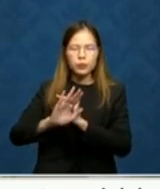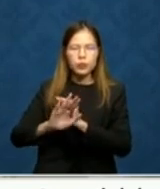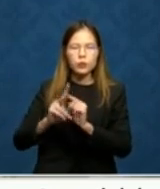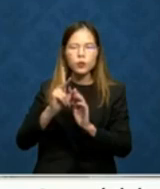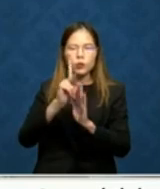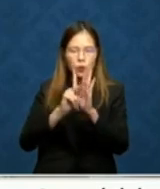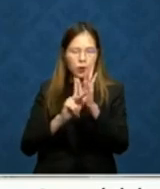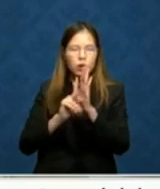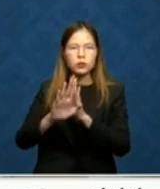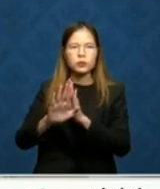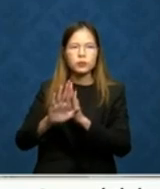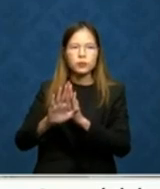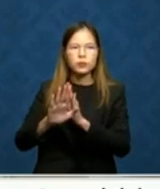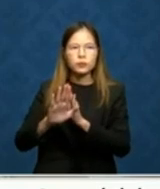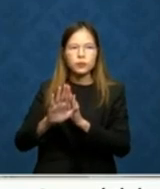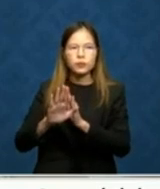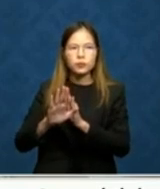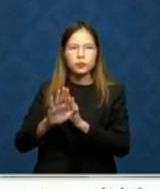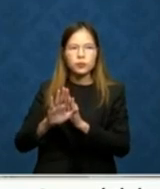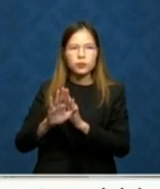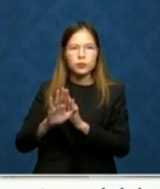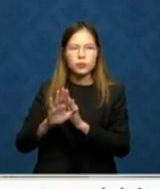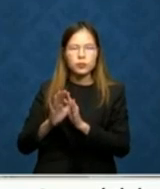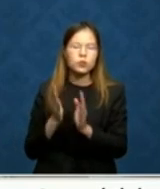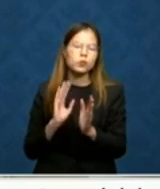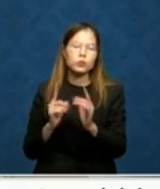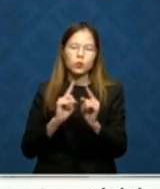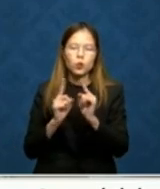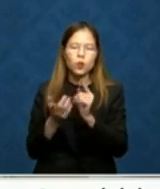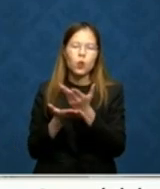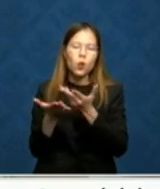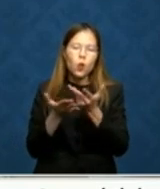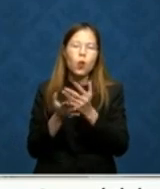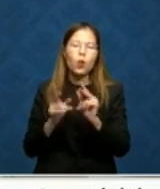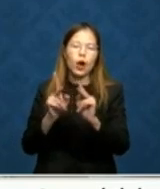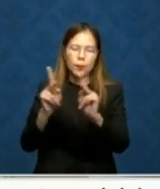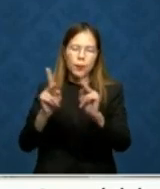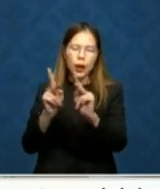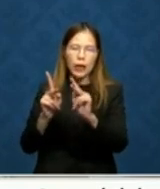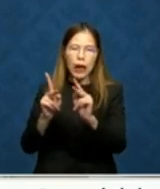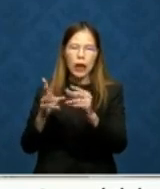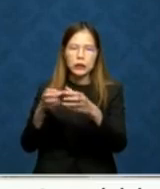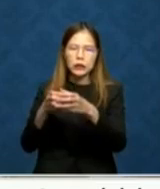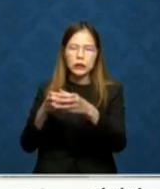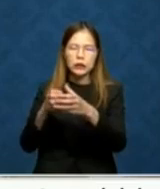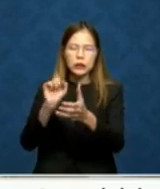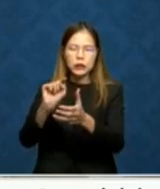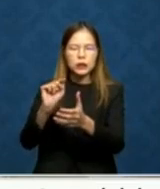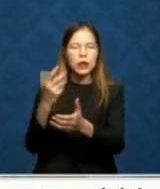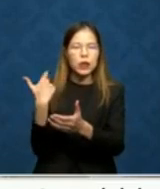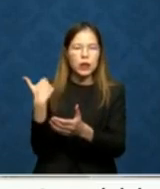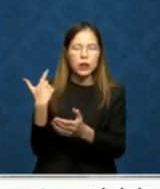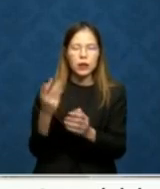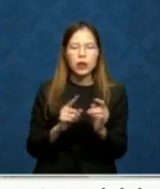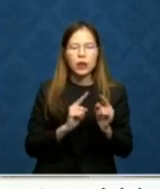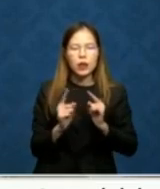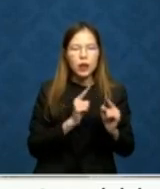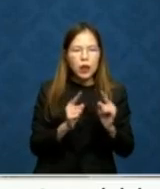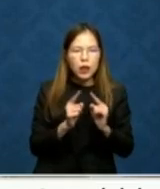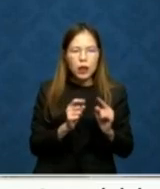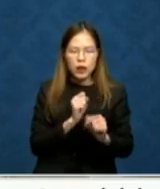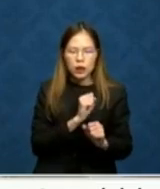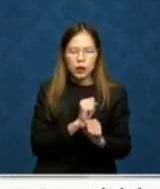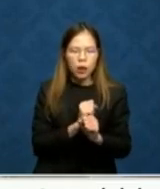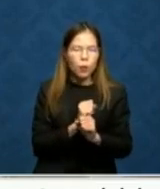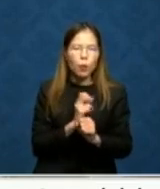ในกฎหมายนะคะเพราะว่ายังไงก็ตามแต่จะเป็นการพูดคุยกันเรื่องของชั้นกรรมาธิการอยู่แล้วแต่ประเด็นที่จะพูดถึงต่อมาค่ะเราต้องการให้เข้ากับทุกยุ